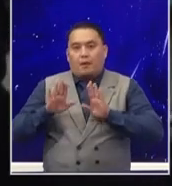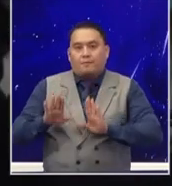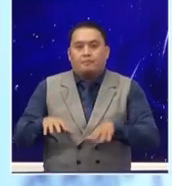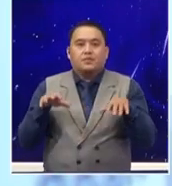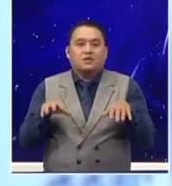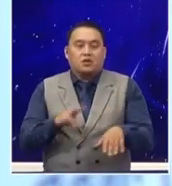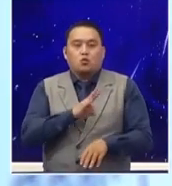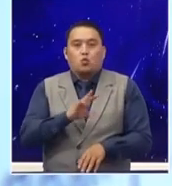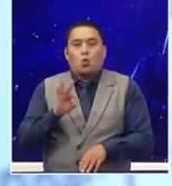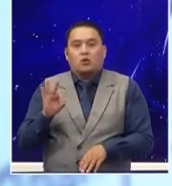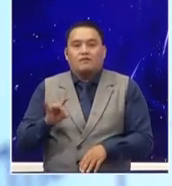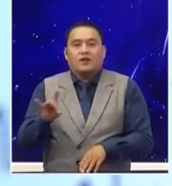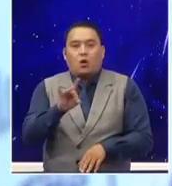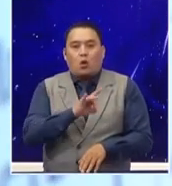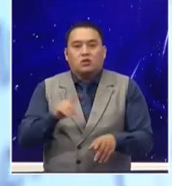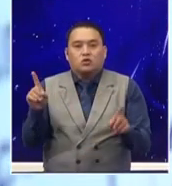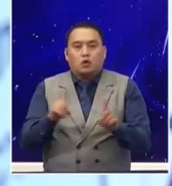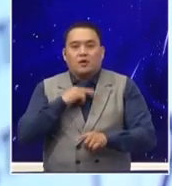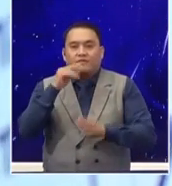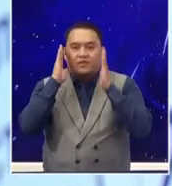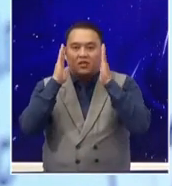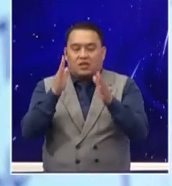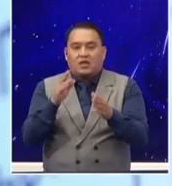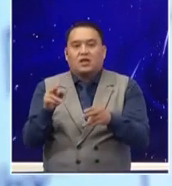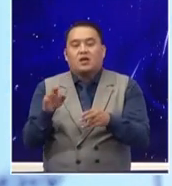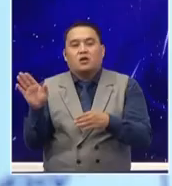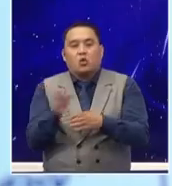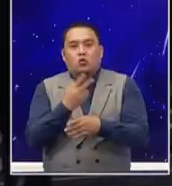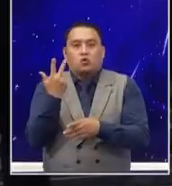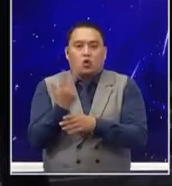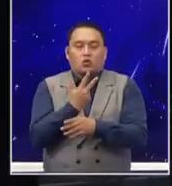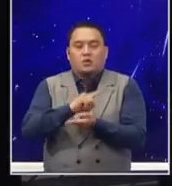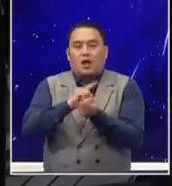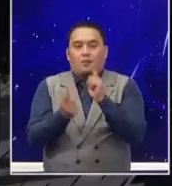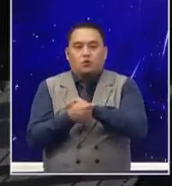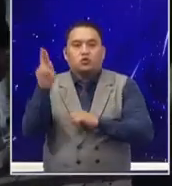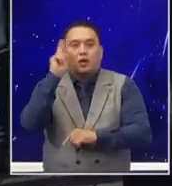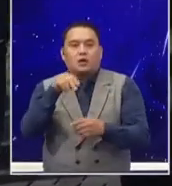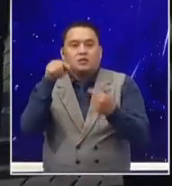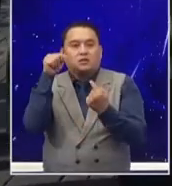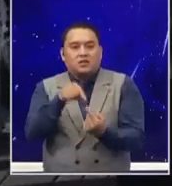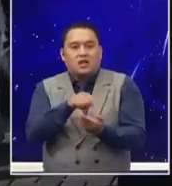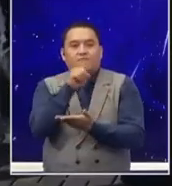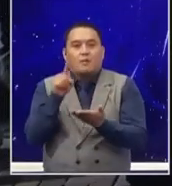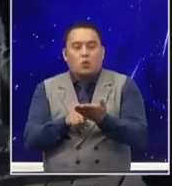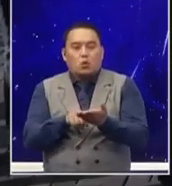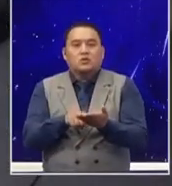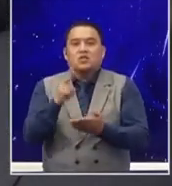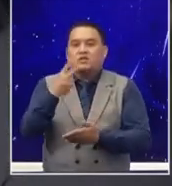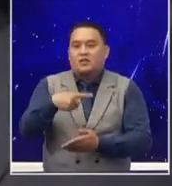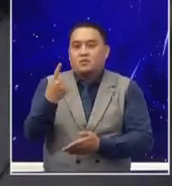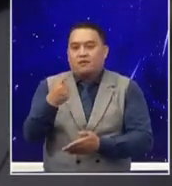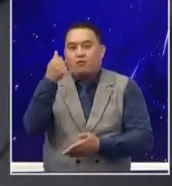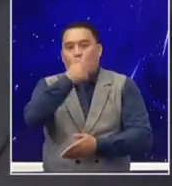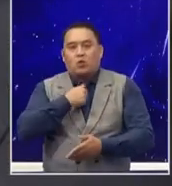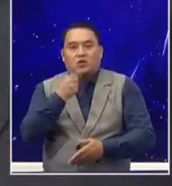председателя партии Нур Отан, в регионе особый упор в работе делается на ликвидацию трехсменного обучения. С целью решения вопроса с 2021 до